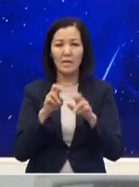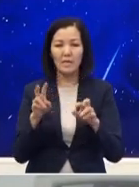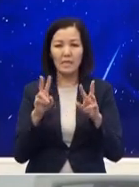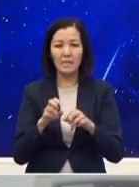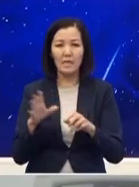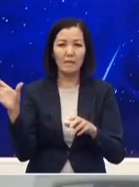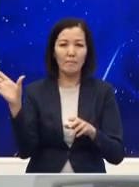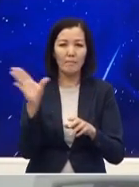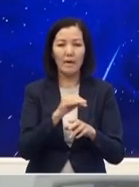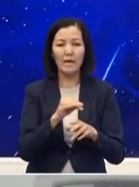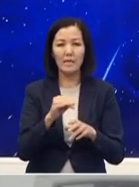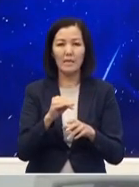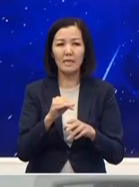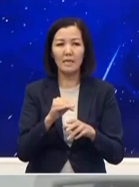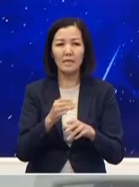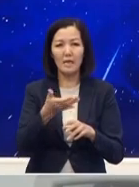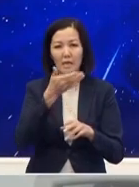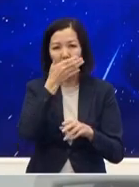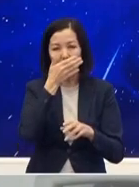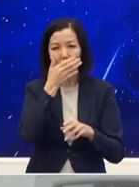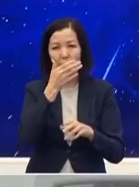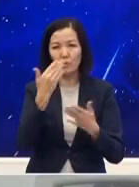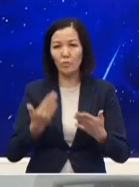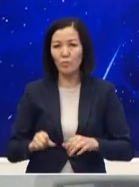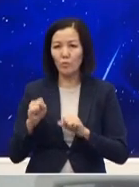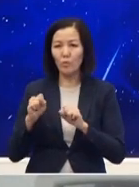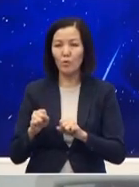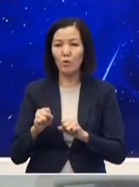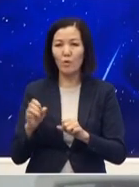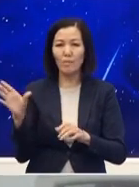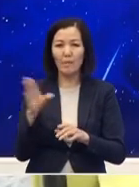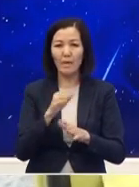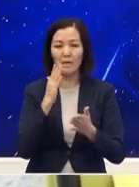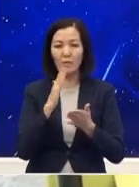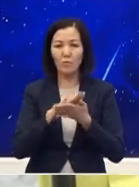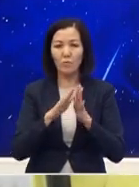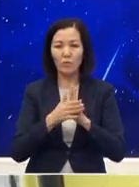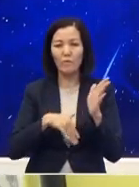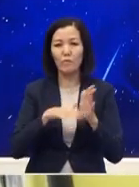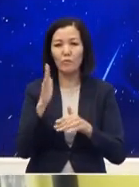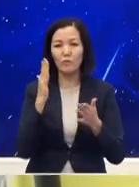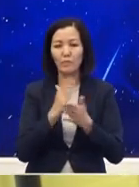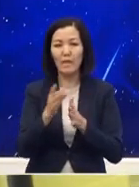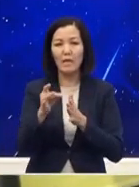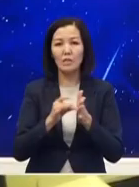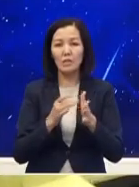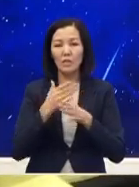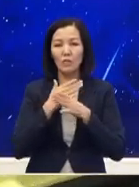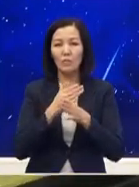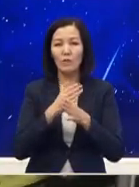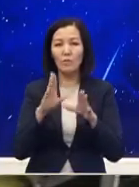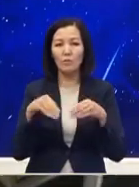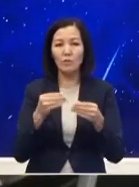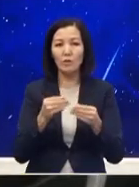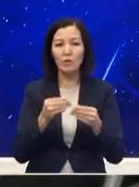сондай-ақ КИ-5 және реанимация жабдықтармен толықтай жабдықталған. Бұл ауданда жедел медициналық көмек көрсету алгоритмі